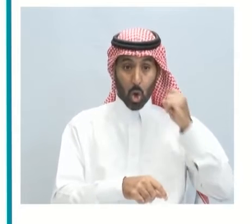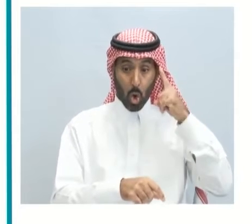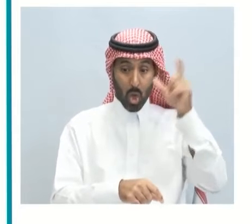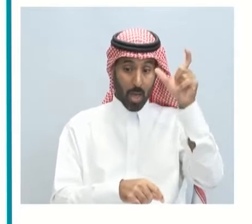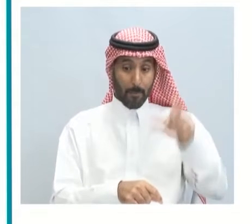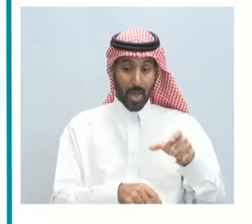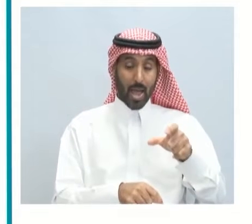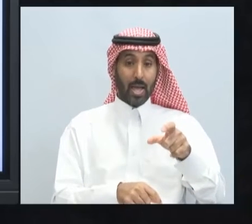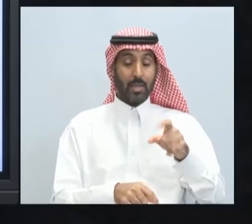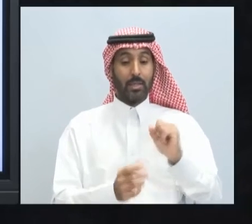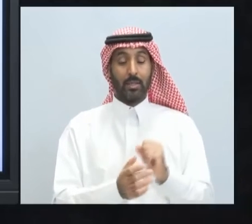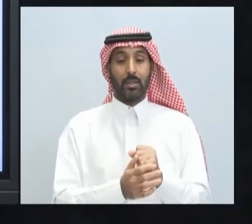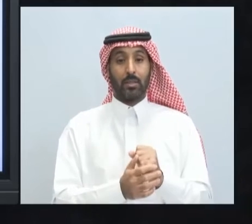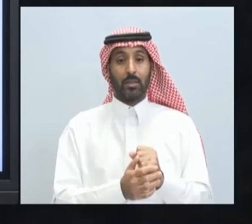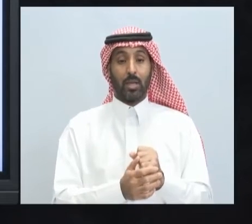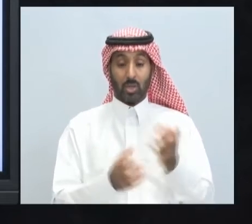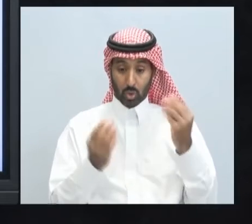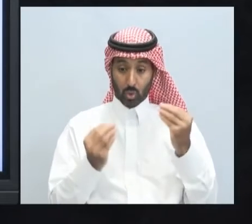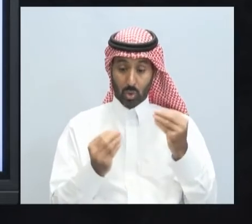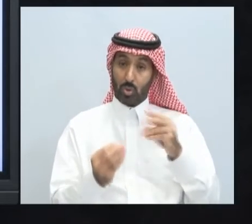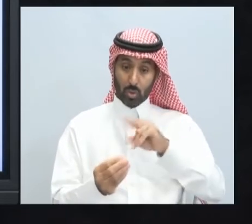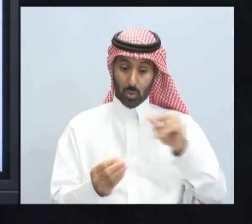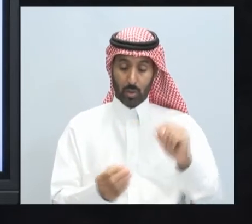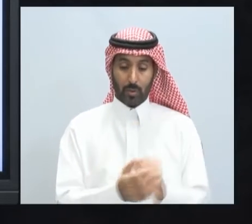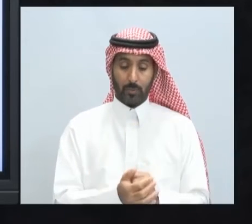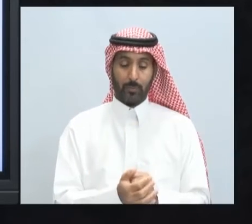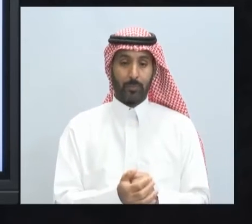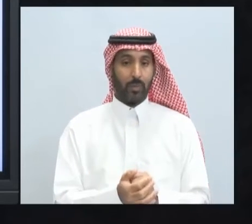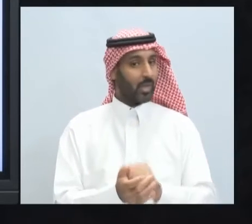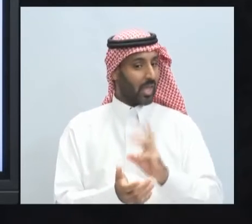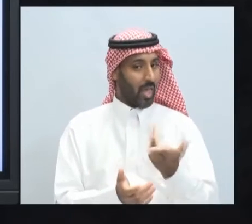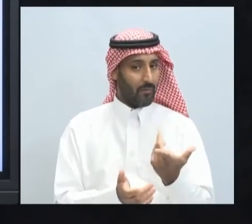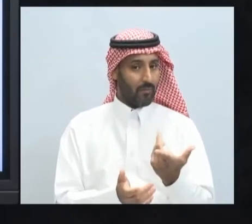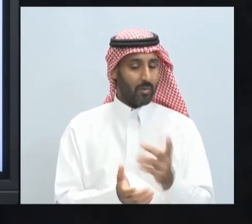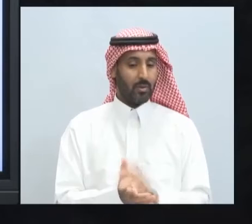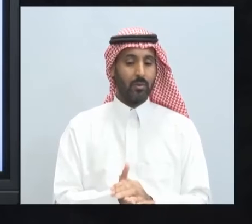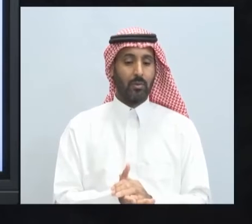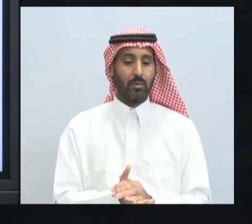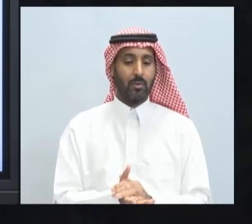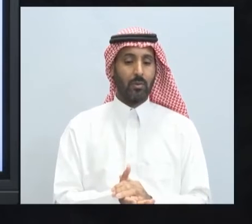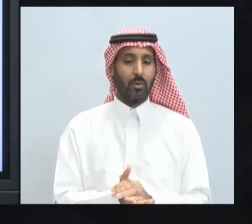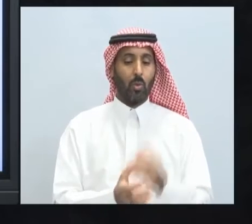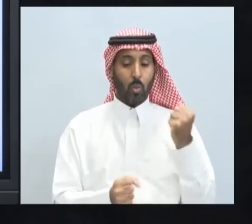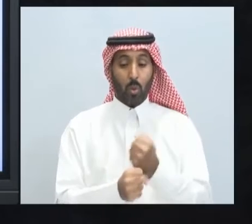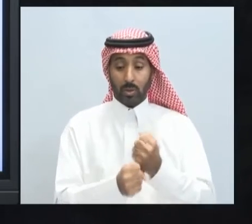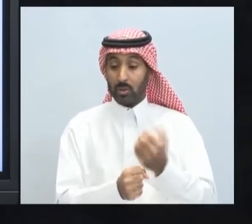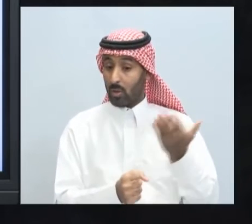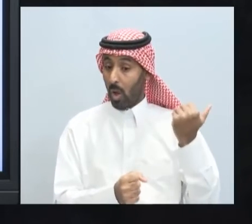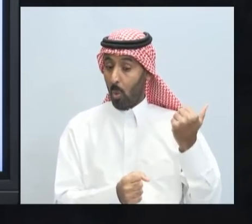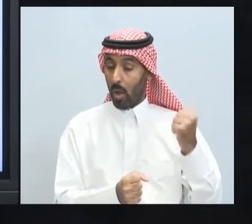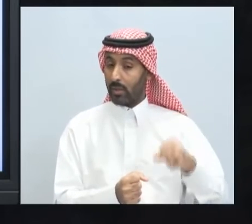العلم كيف يا ترى نستطيع ان نسلك سلوك العلماء ماذا فعل